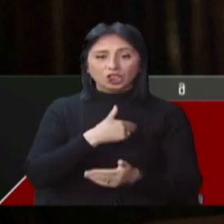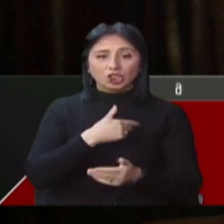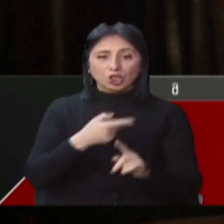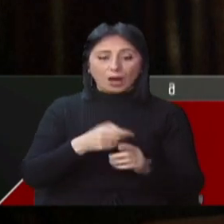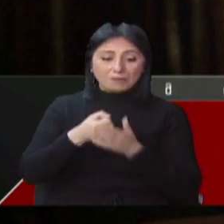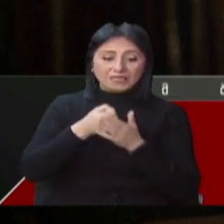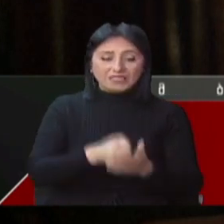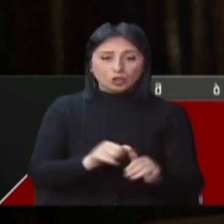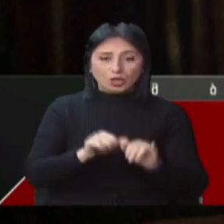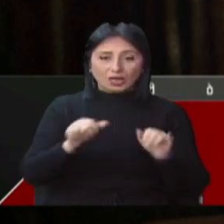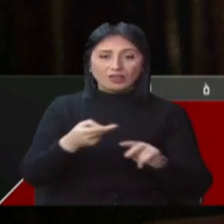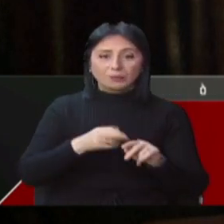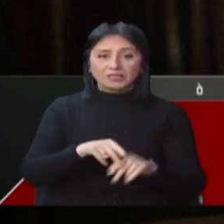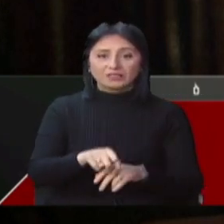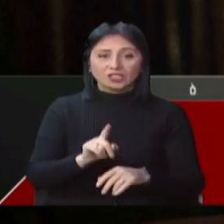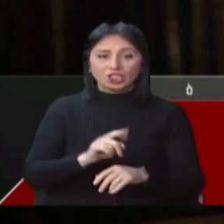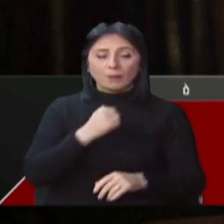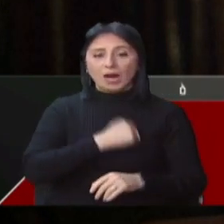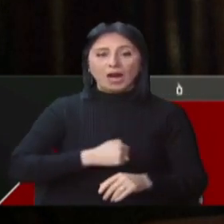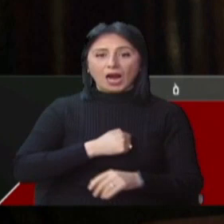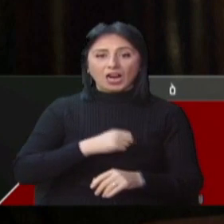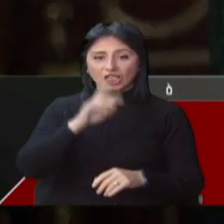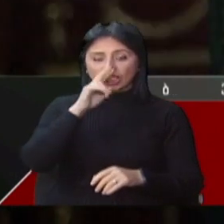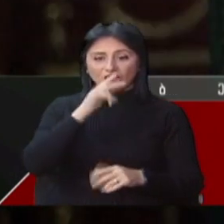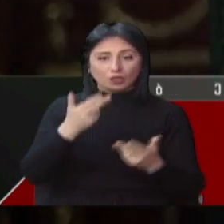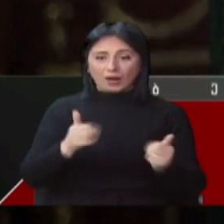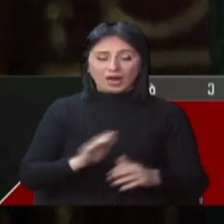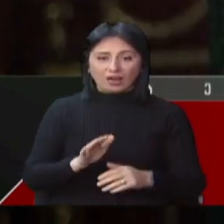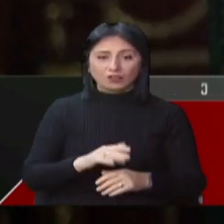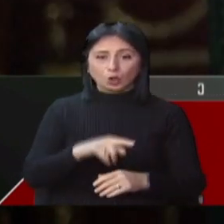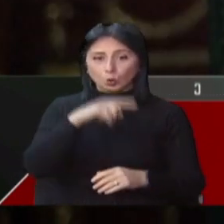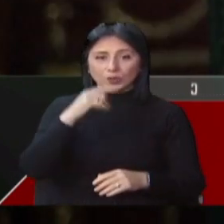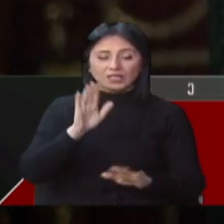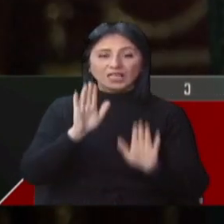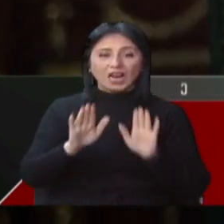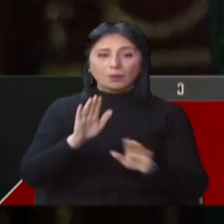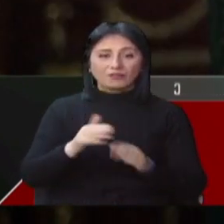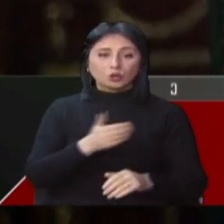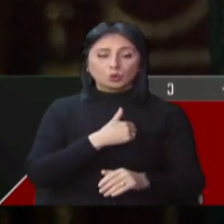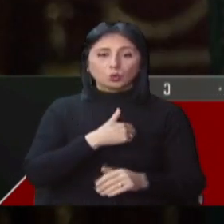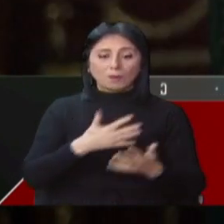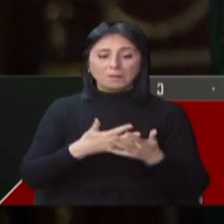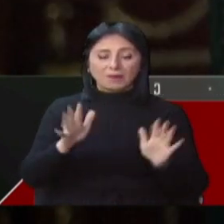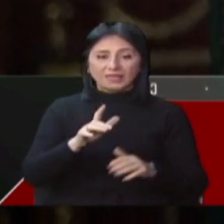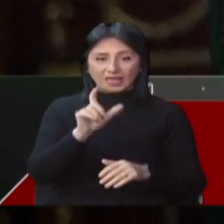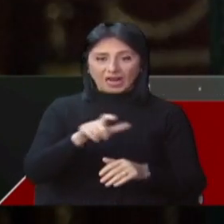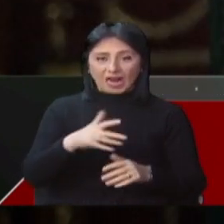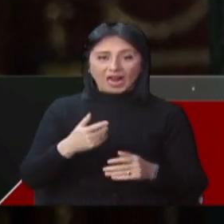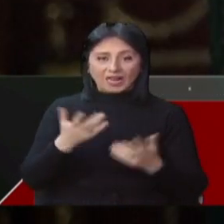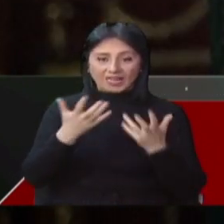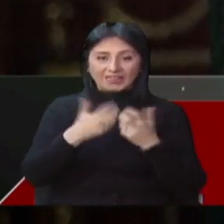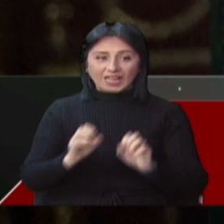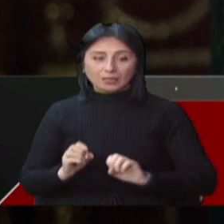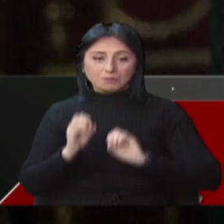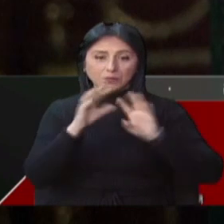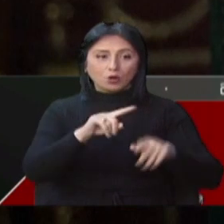ამ ზეწოლის გაზრდა იმისთვის, რომ აგრესია შეცდომად არ აღიარონ, რუსეთის ხელმძღვანელობას სურს მეტი ხალხი და ტექნიკა